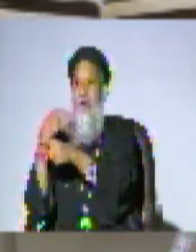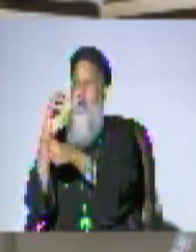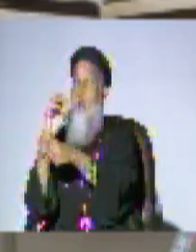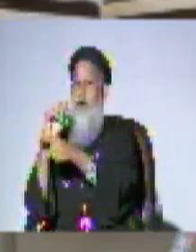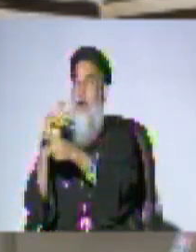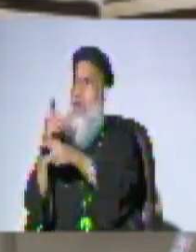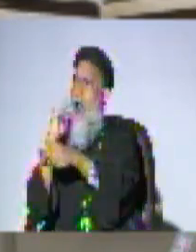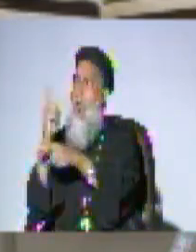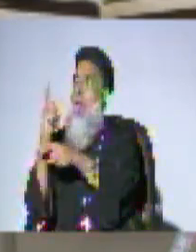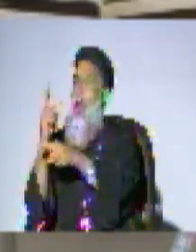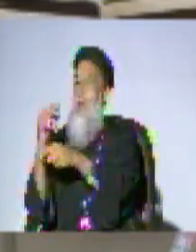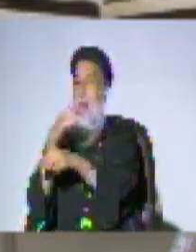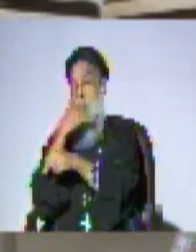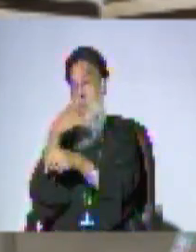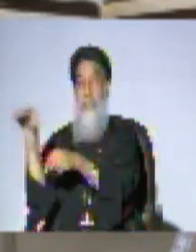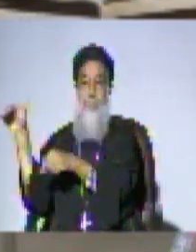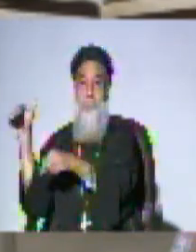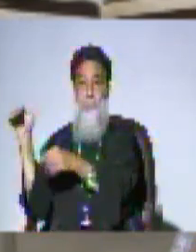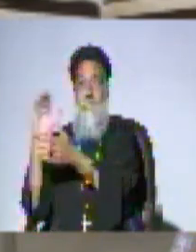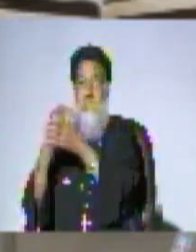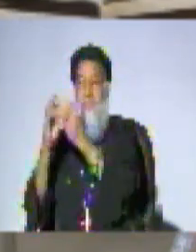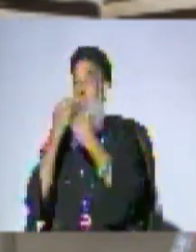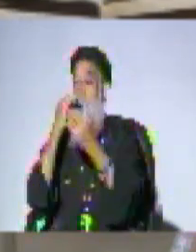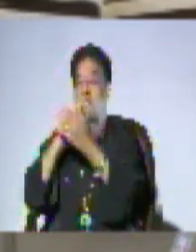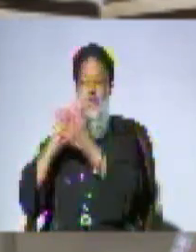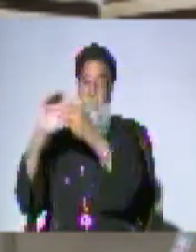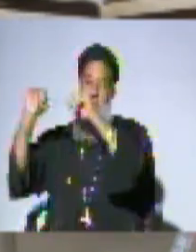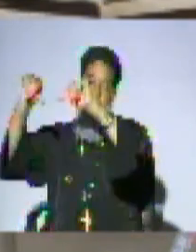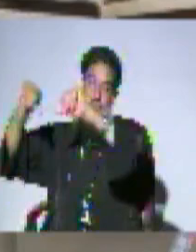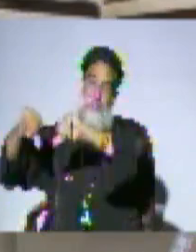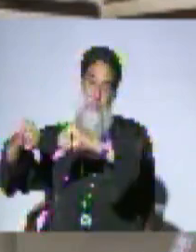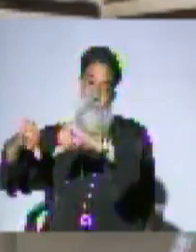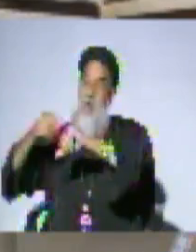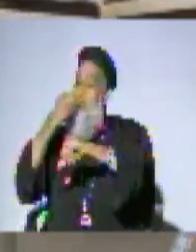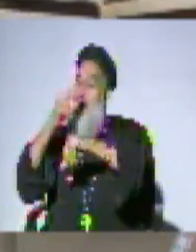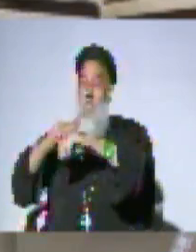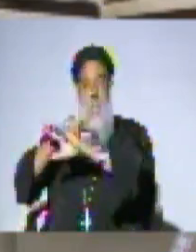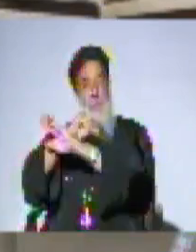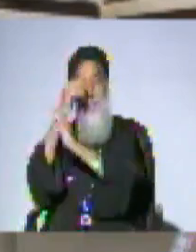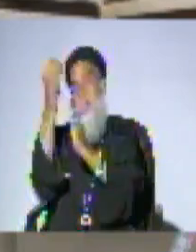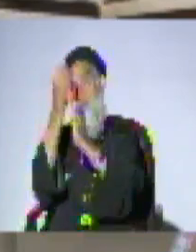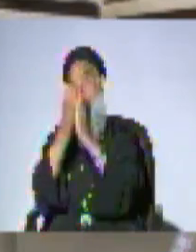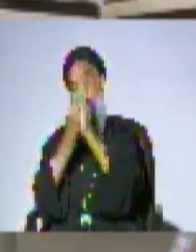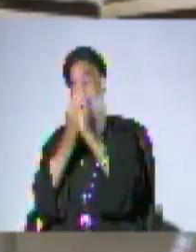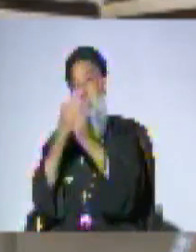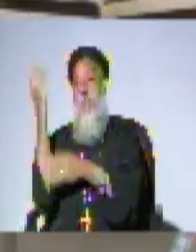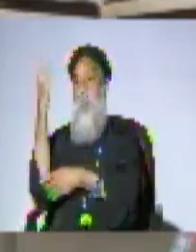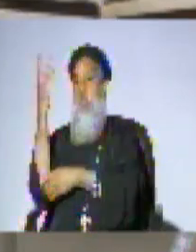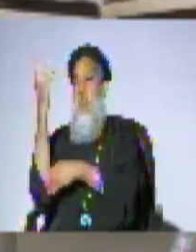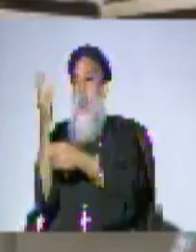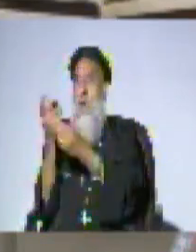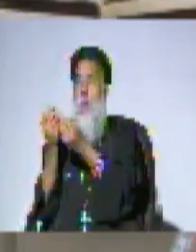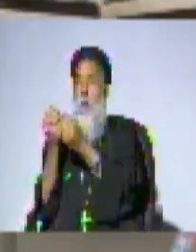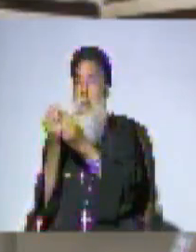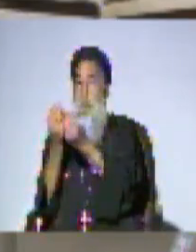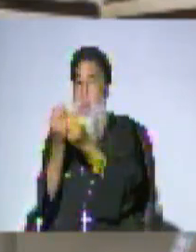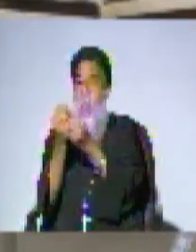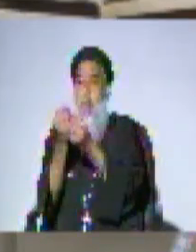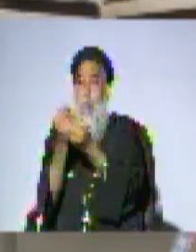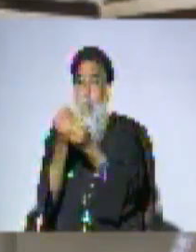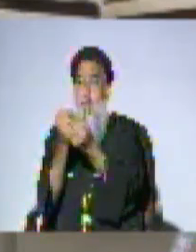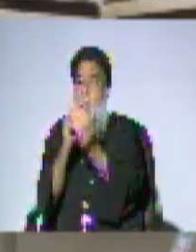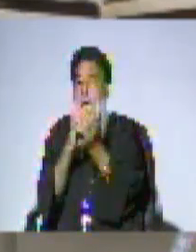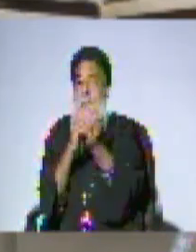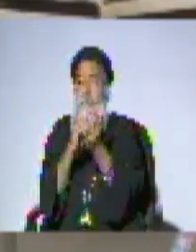ولعنها وقال لها لا يأكل منك أحد ثمرا بعد اليوم. فجفت من يبست